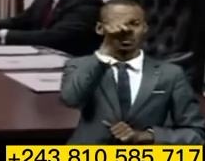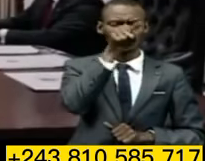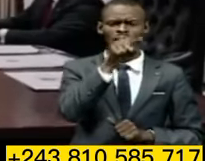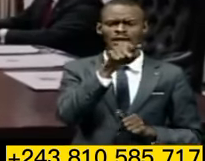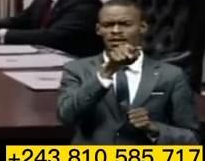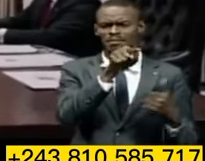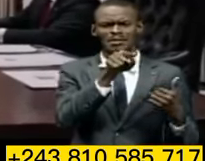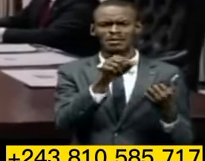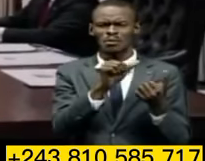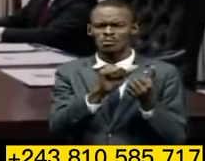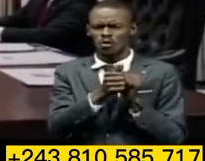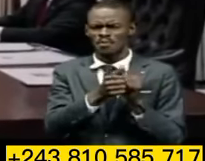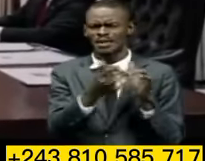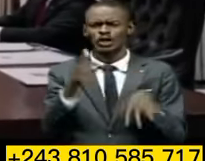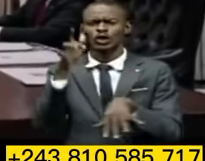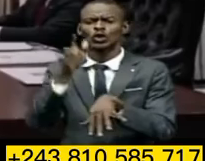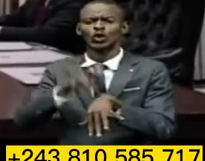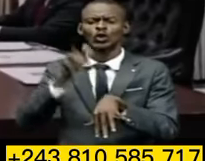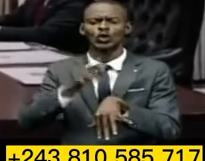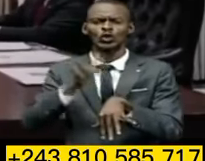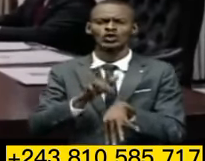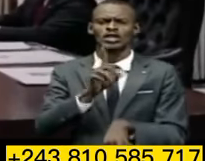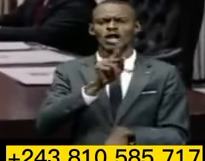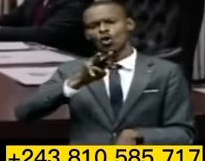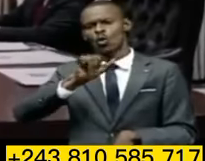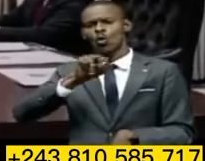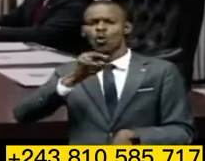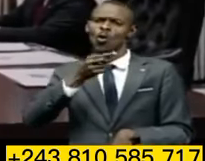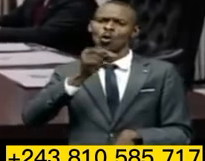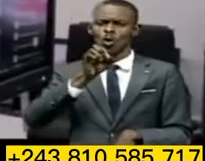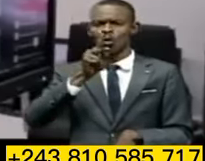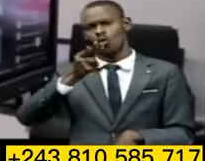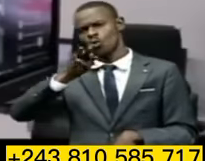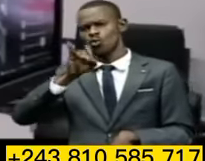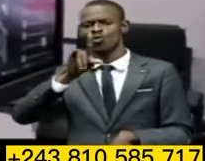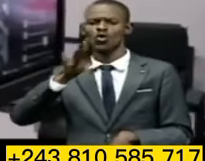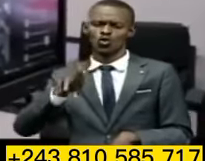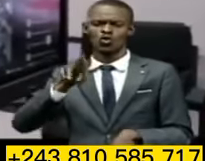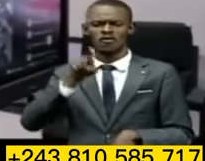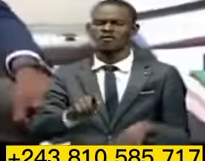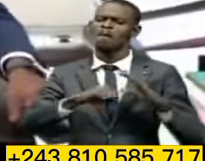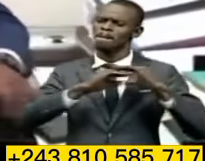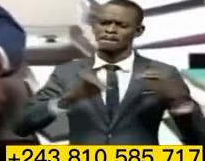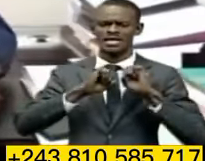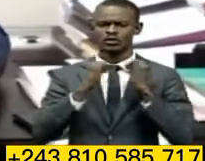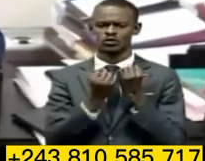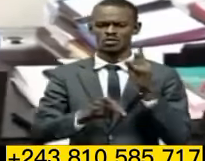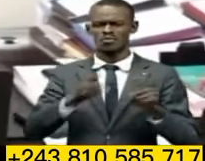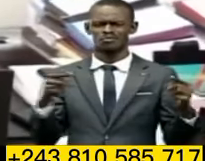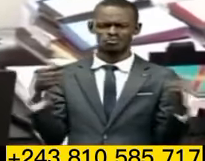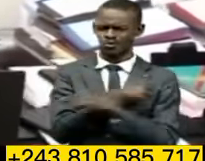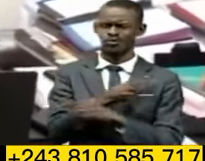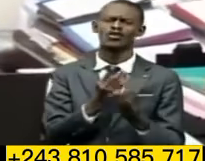Kwilu. Des mesures sont prises pour rétablir l'autorité de l'État et faire régner la paix sociale. Au cours de la semaine qui